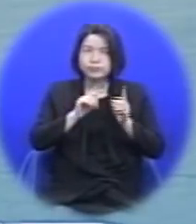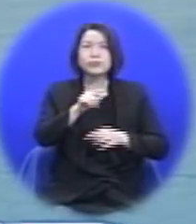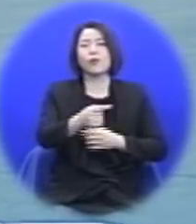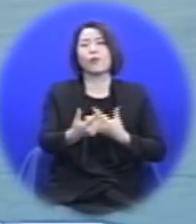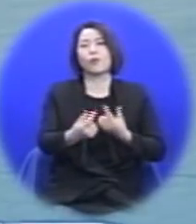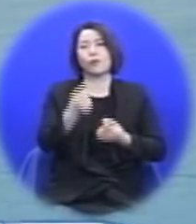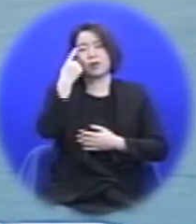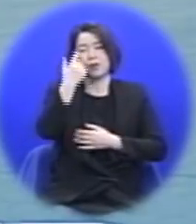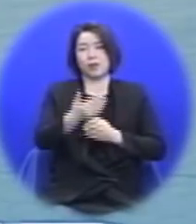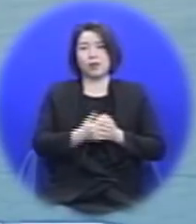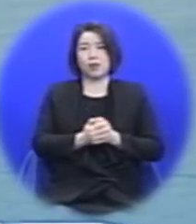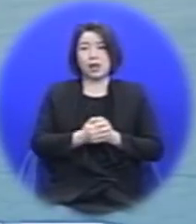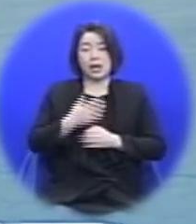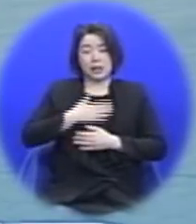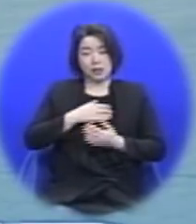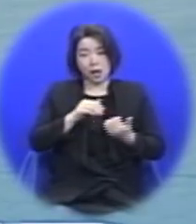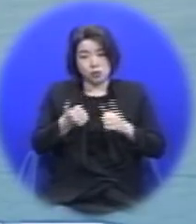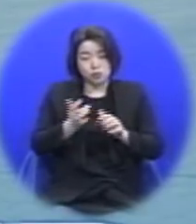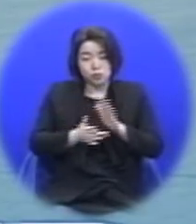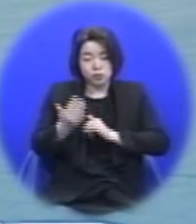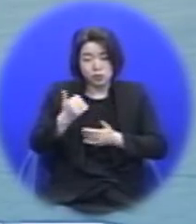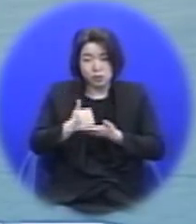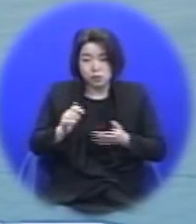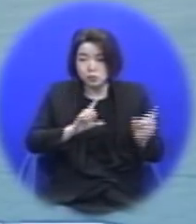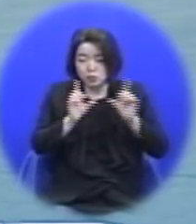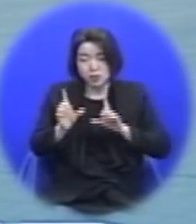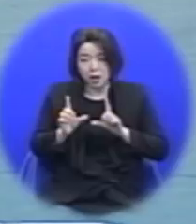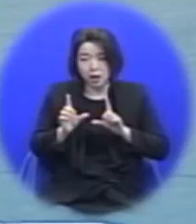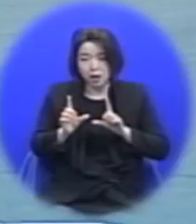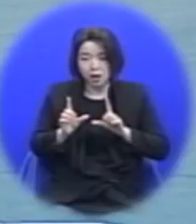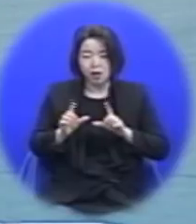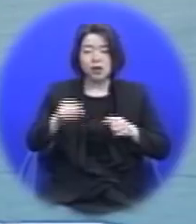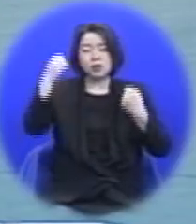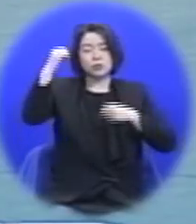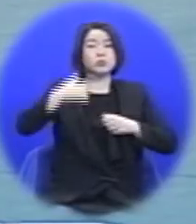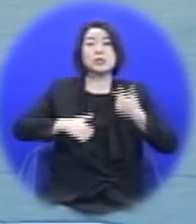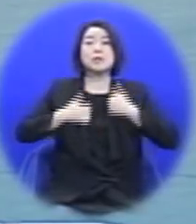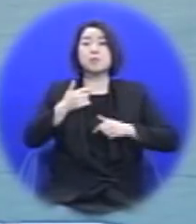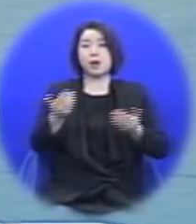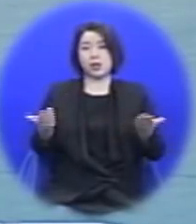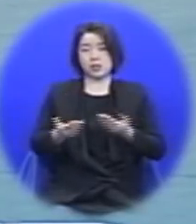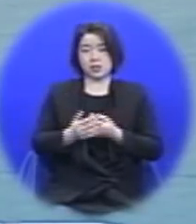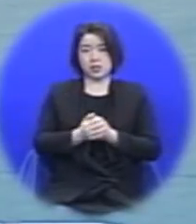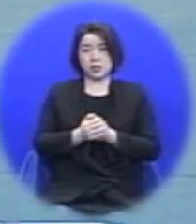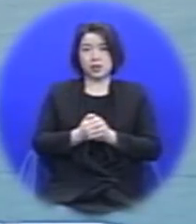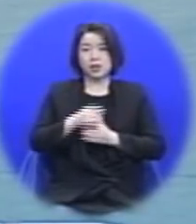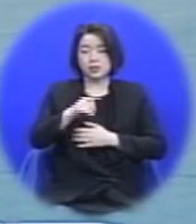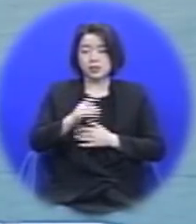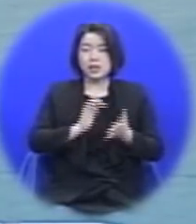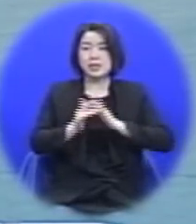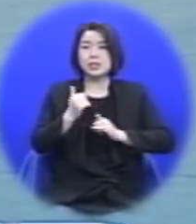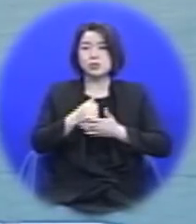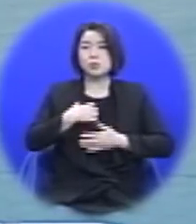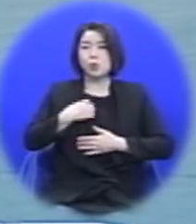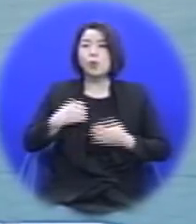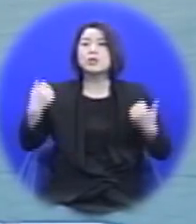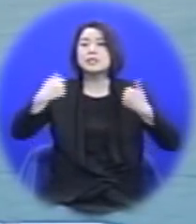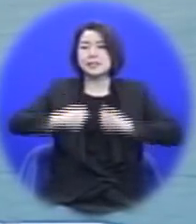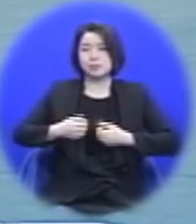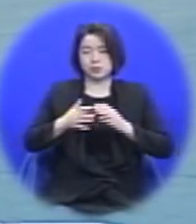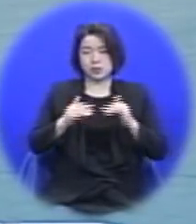하십니까? 나는 죽고 예수로 산다. 춤을 출 일이에요. 그게 바로 예수님으로 옷을 입은 자입니다.